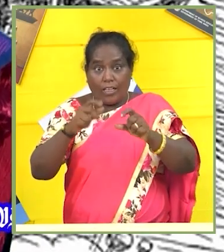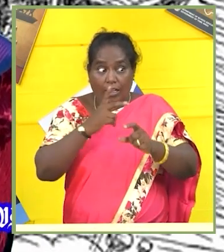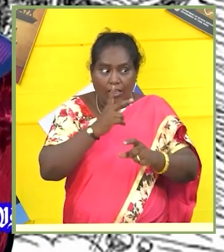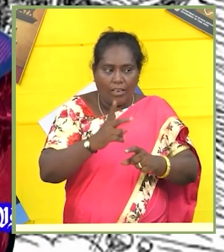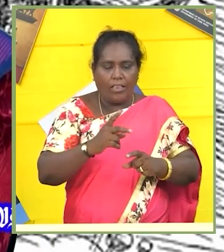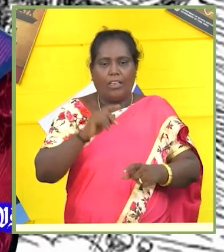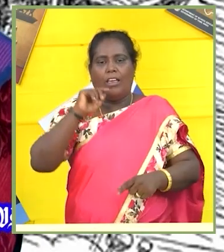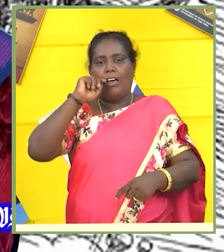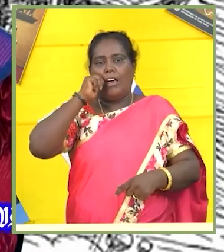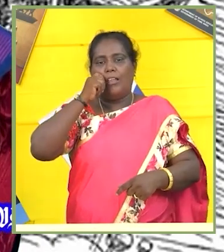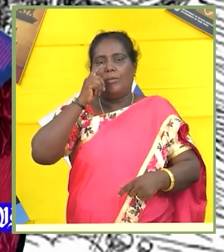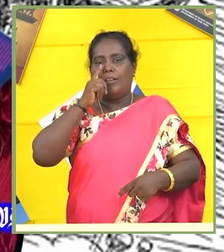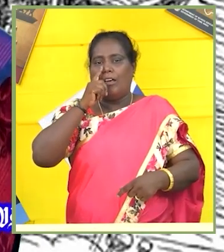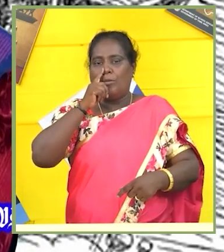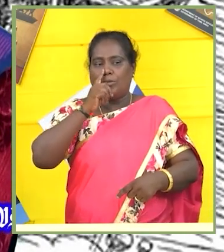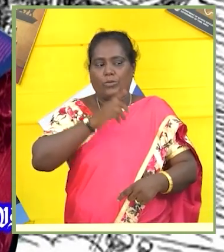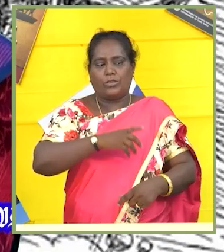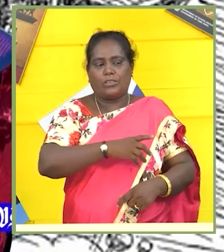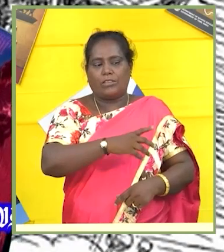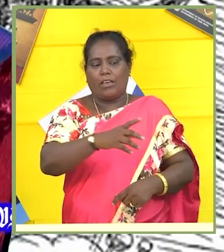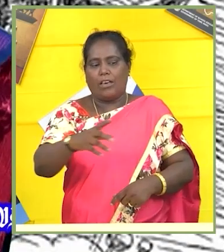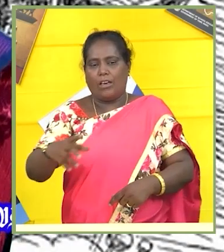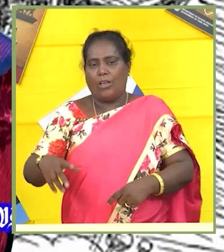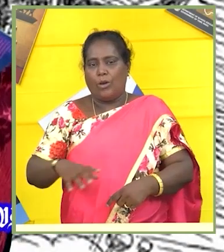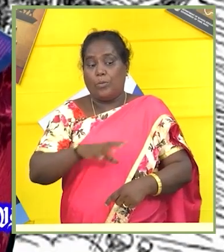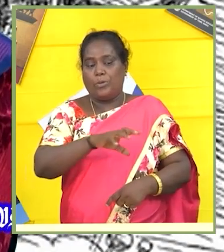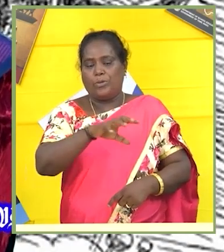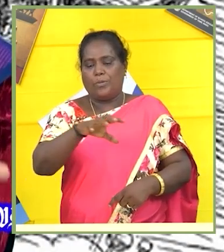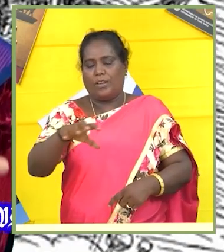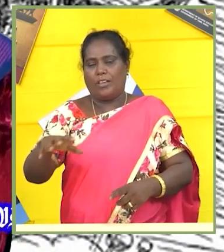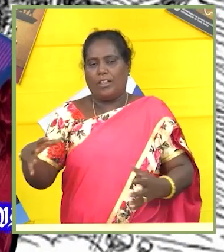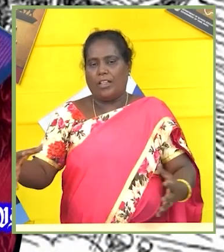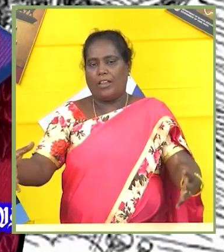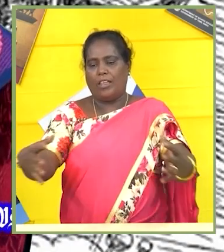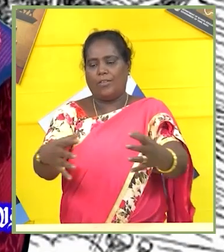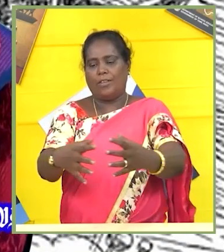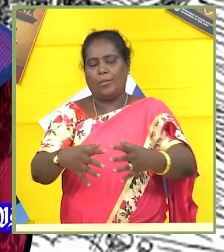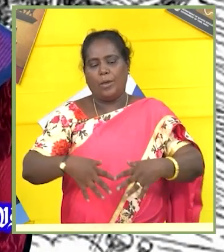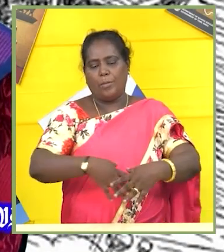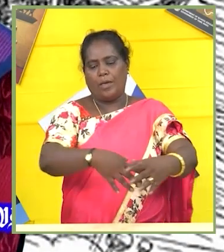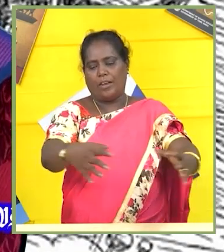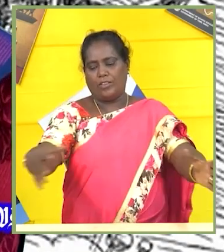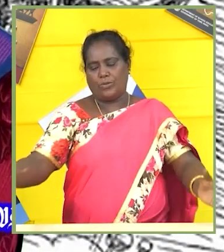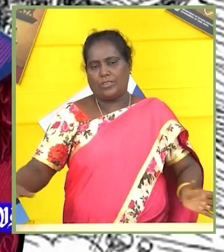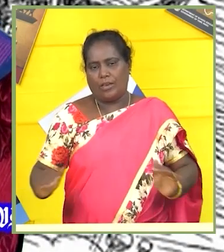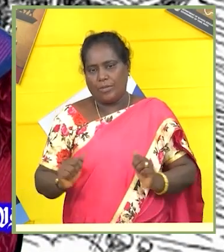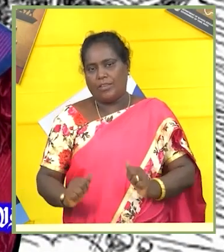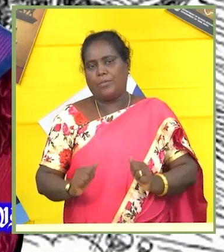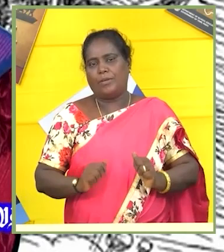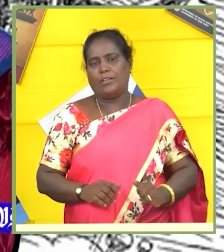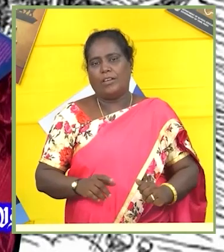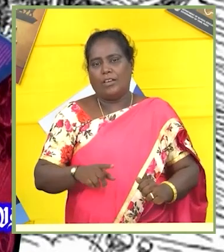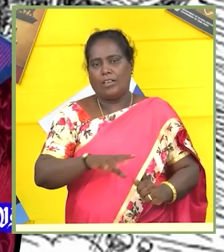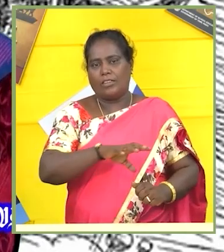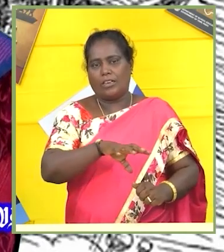உள்ளிட்ட பல வகையான காளைகள், குறால் காளை உள்ளிட்ட பல வகையான காளைகள் அங்கே வகை வகையாக நிறுத்தப்பட்டிருக்கு. அது